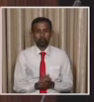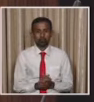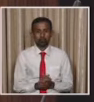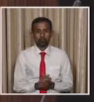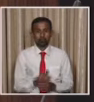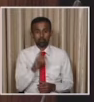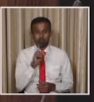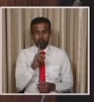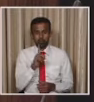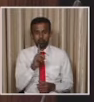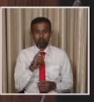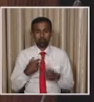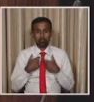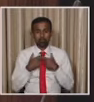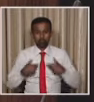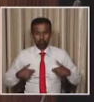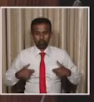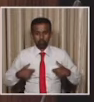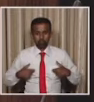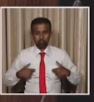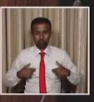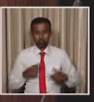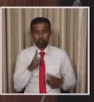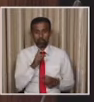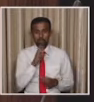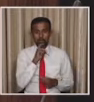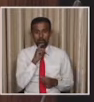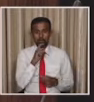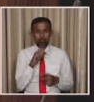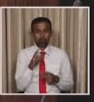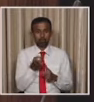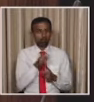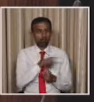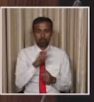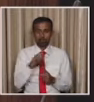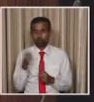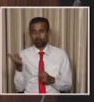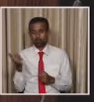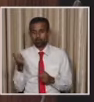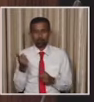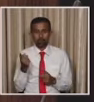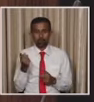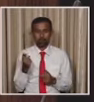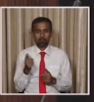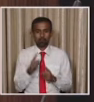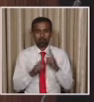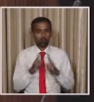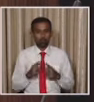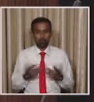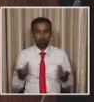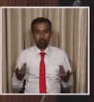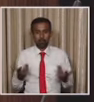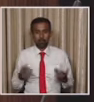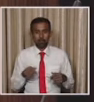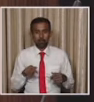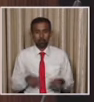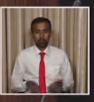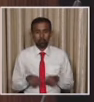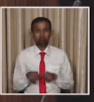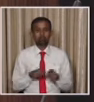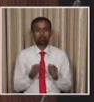එකම නීතිඥයා එකම නඩුවේ පැති දෙකකට කවදාකවත් පෙනී ඉඳලා නැහැ. නමුත් මේක එහෙම